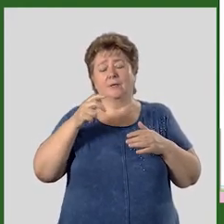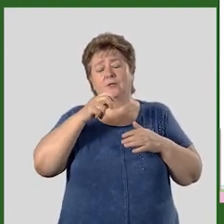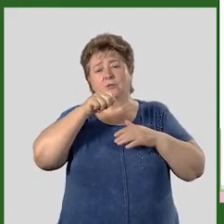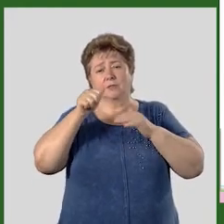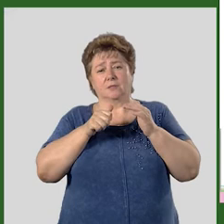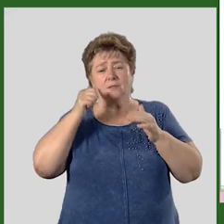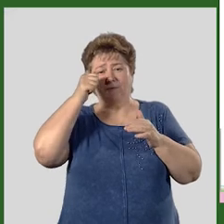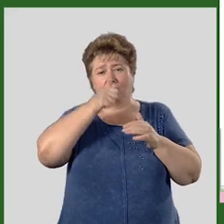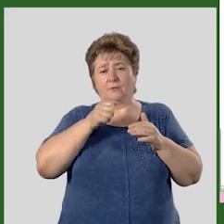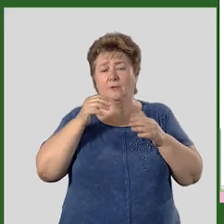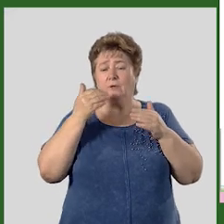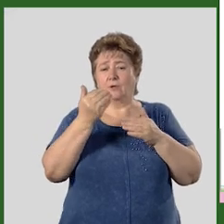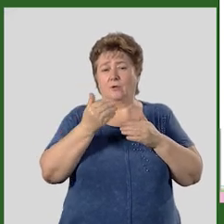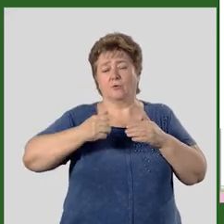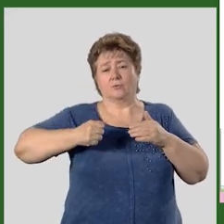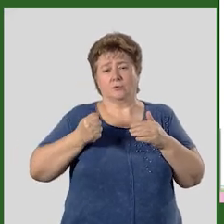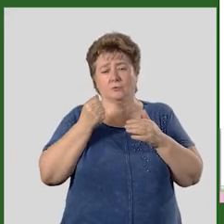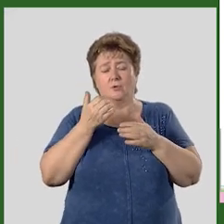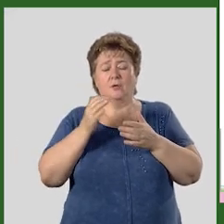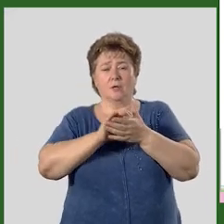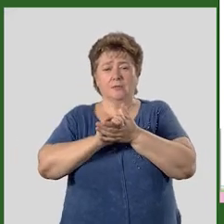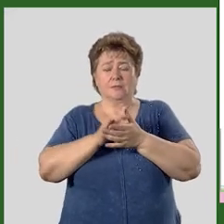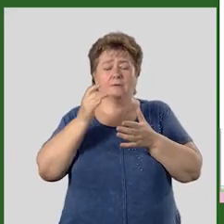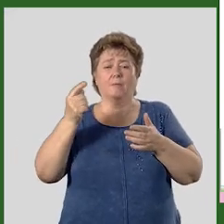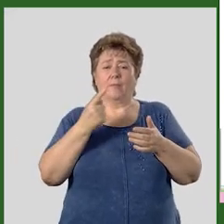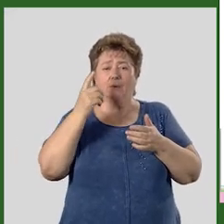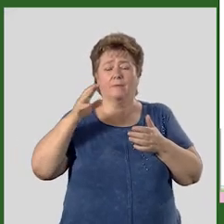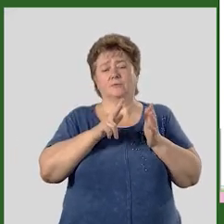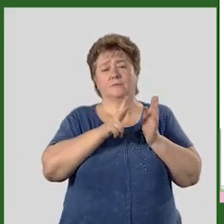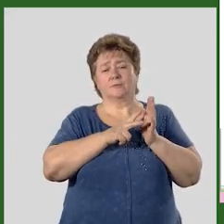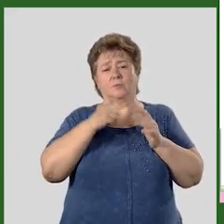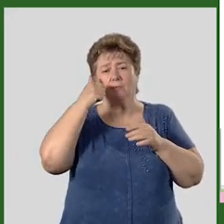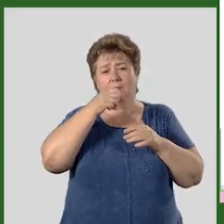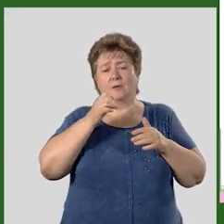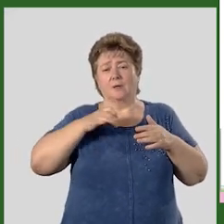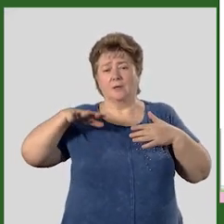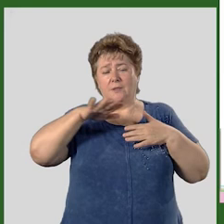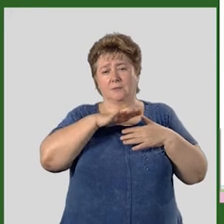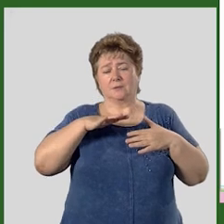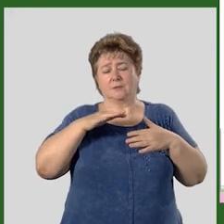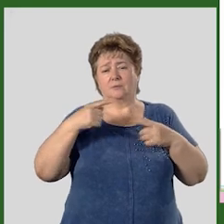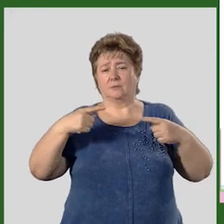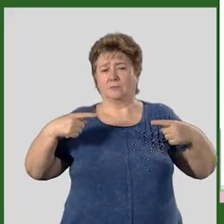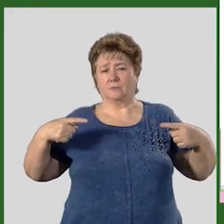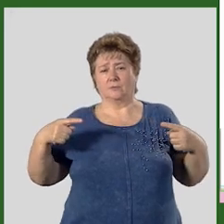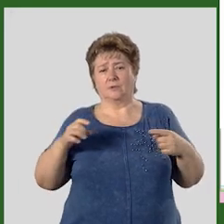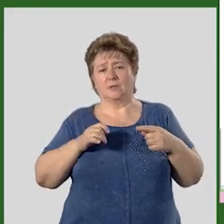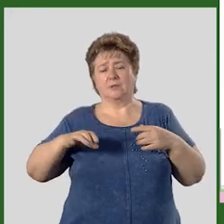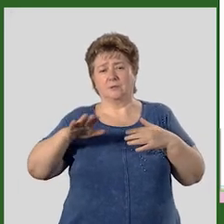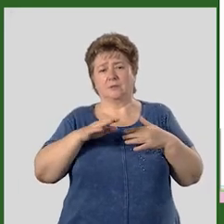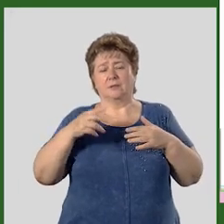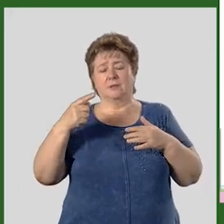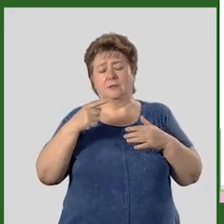1916 года и ее союзники в Первой мировой войне. Россия и некоторые страны